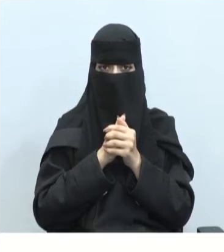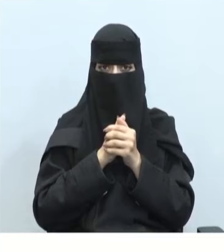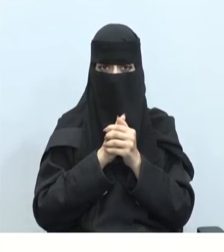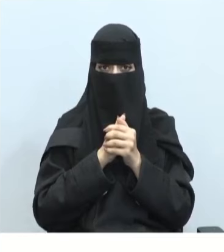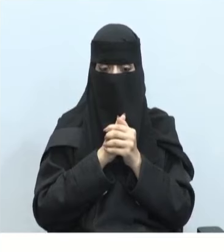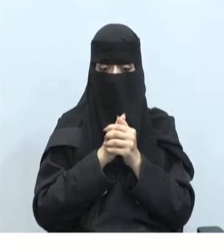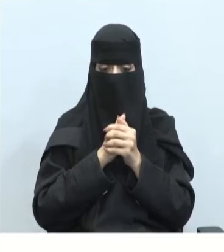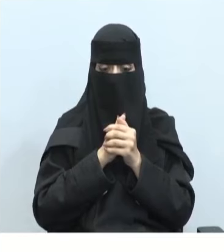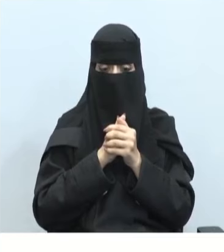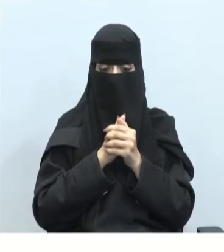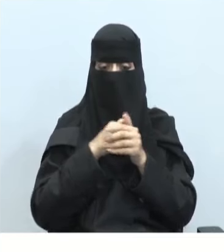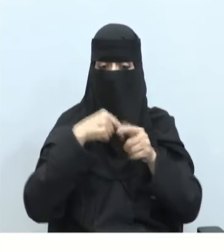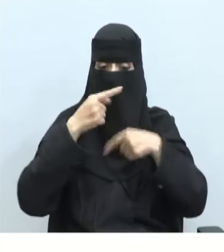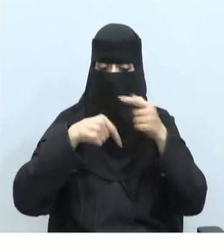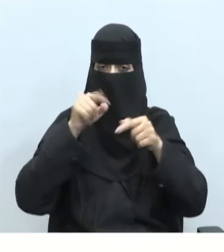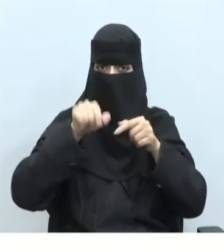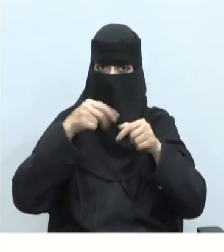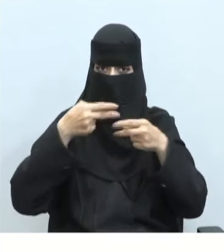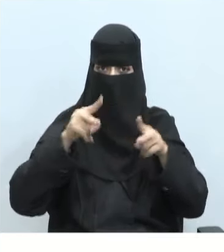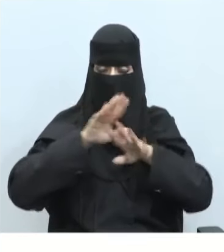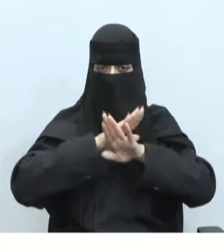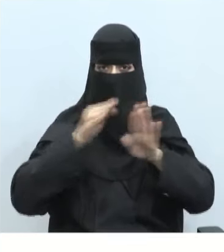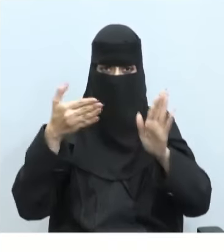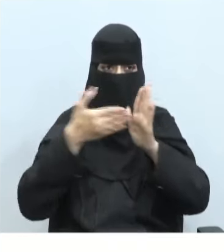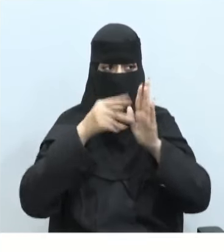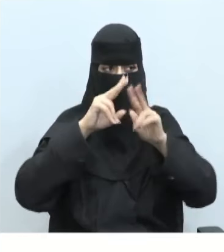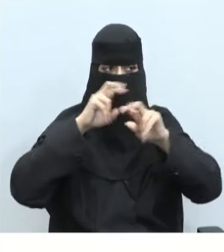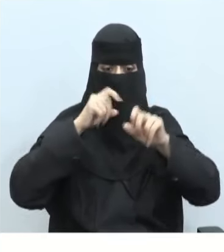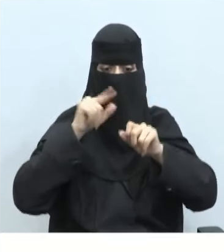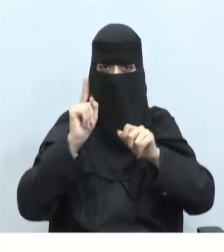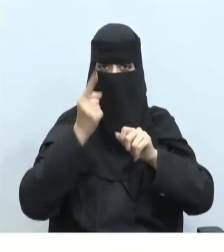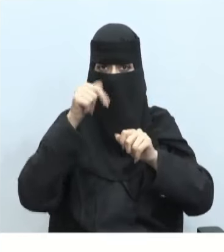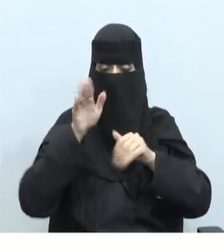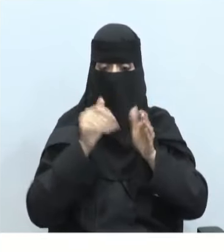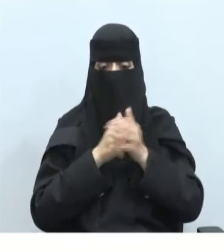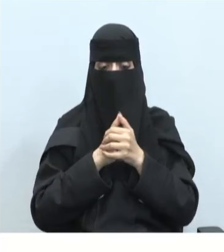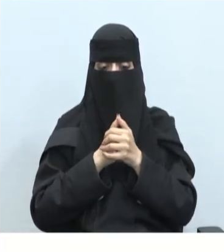بتقنيه استمر بالضغط او اضغط على استبدال الكل للتغيير مره